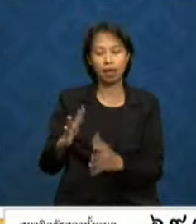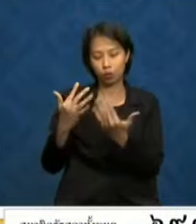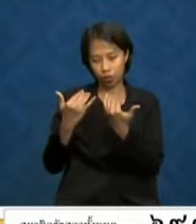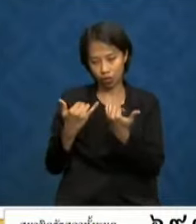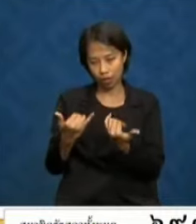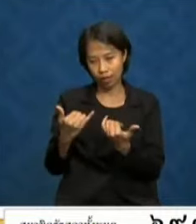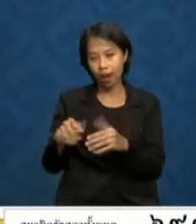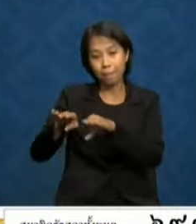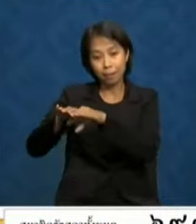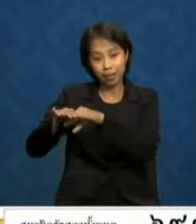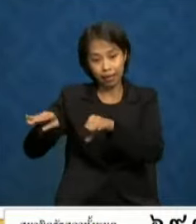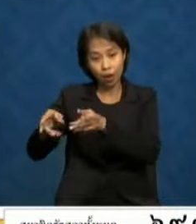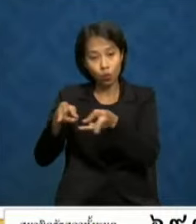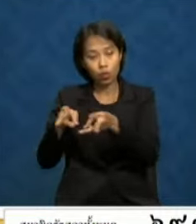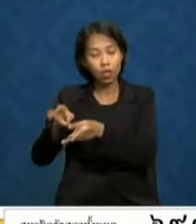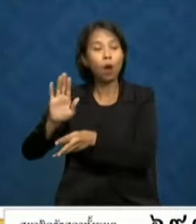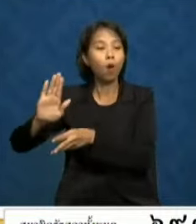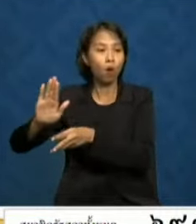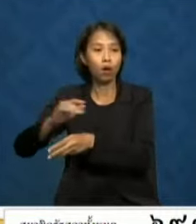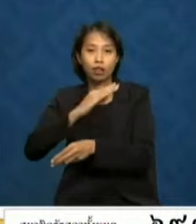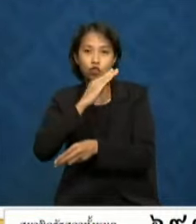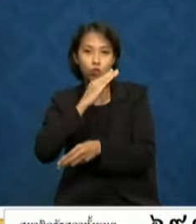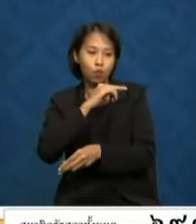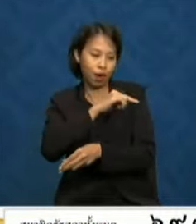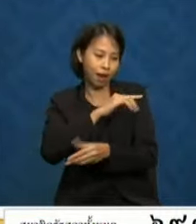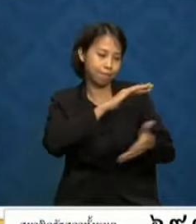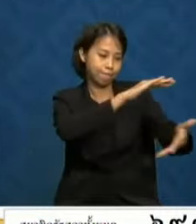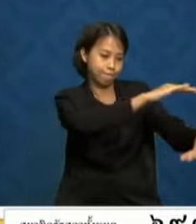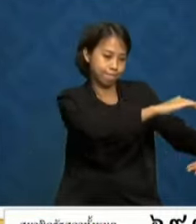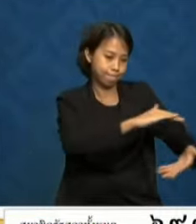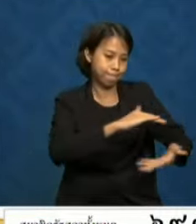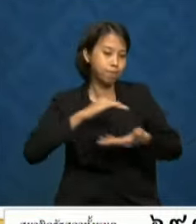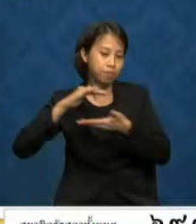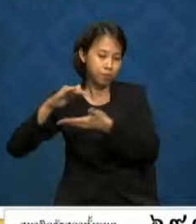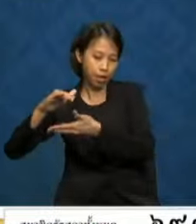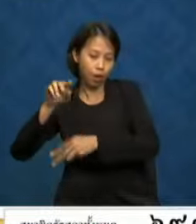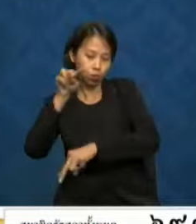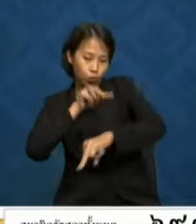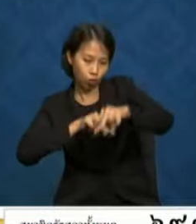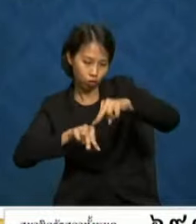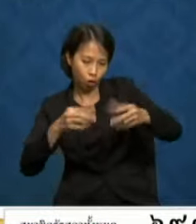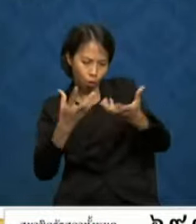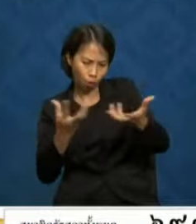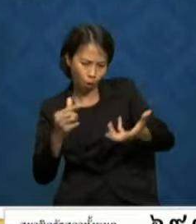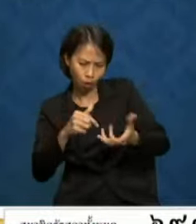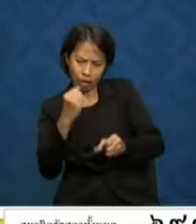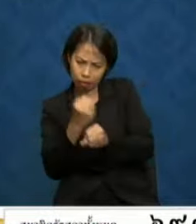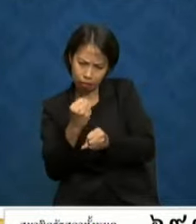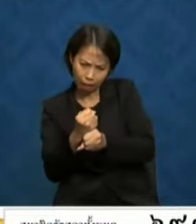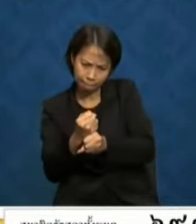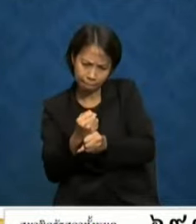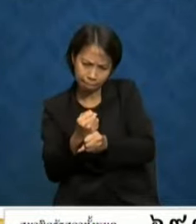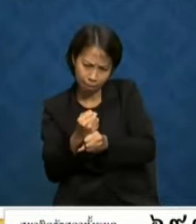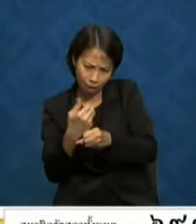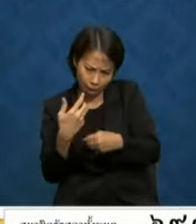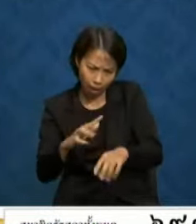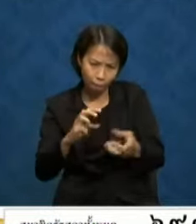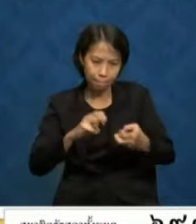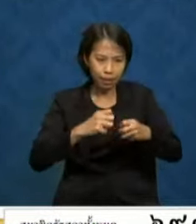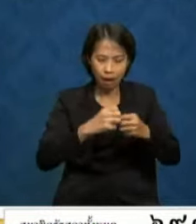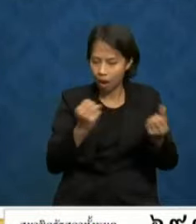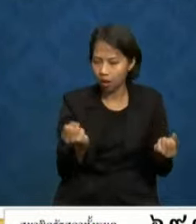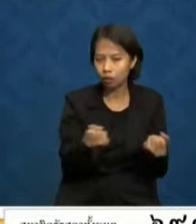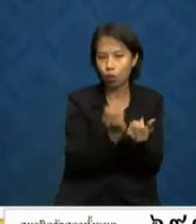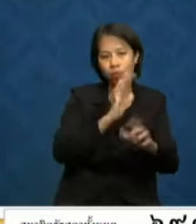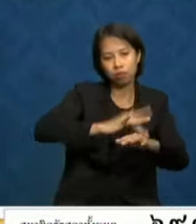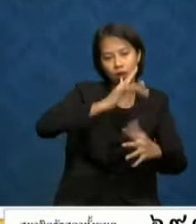EUDR เนี่ยก็คือกำหนดว่าผู้นำเข้านะครับจะต้องสามารถตรวจสอบย้อนกลับผลิตภัณฑ์นะครับ6กลุ่มเนี่ยว่าไม่ก่อให้เกิดการทำล